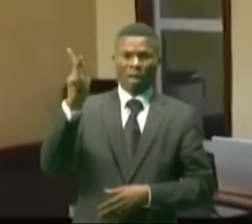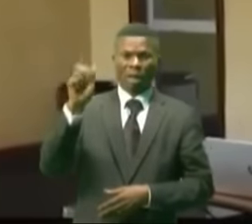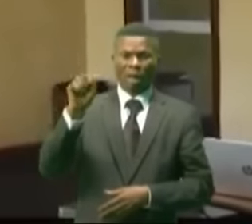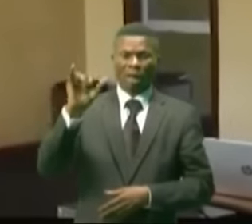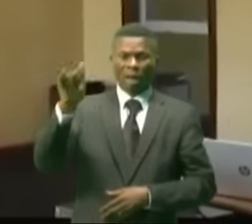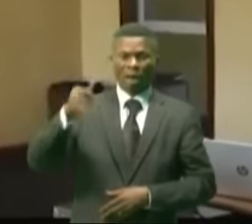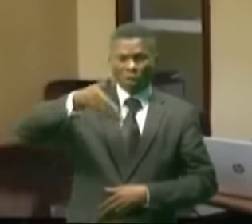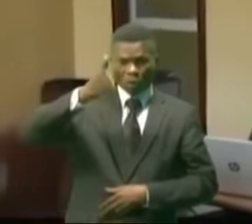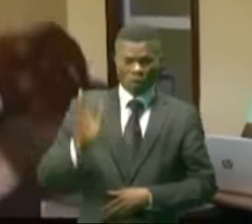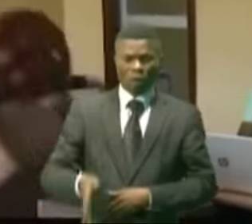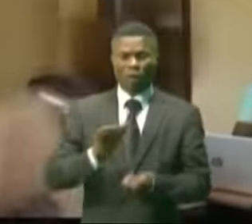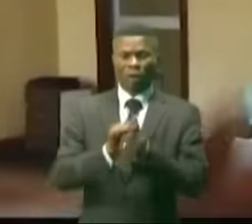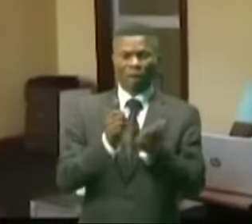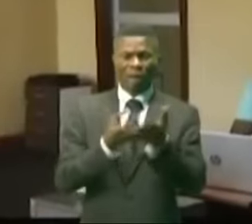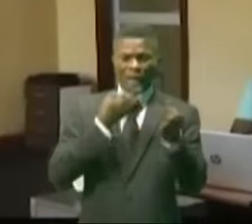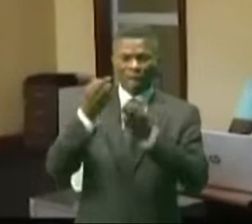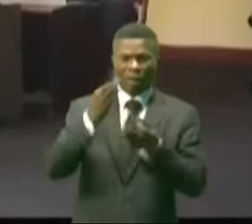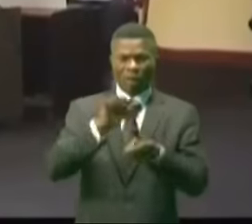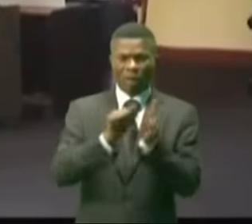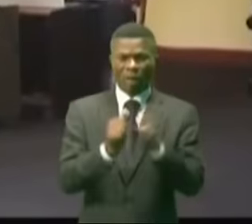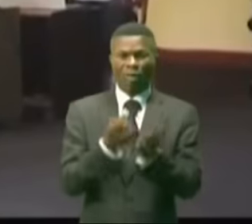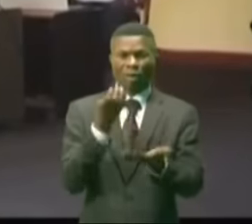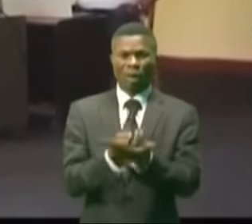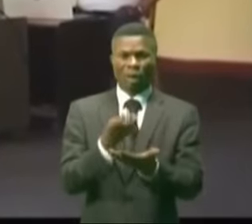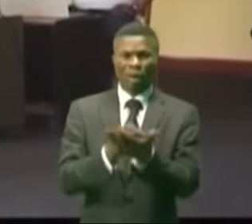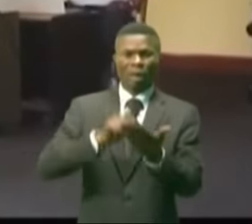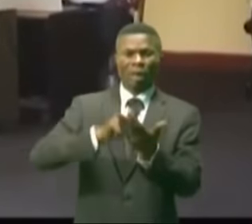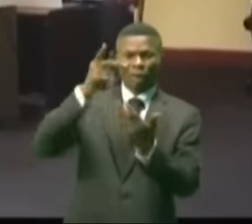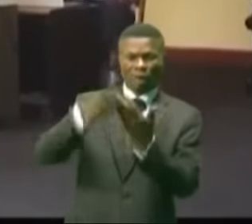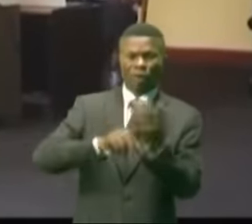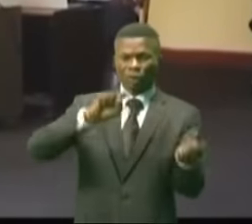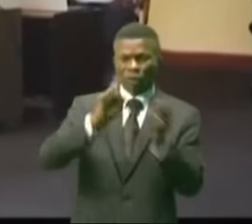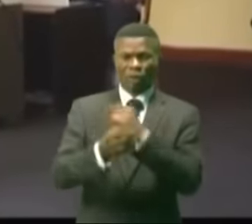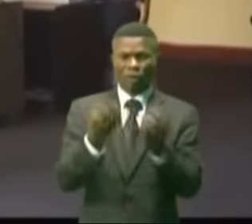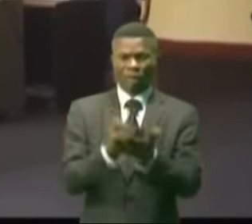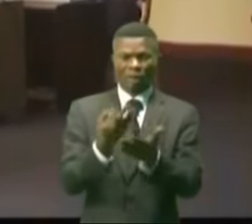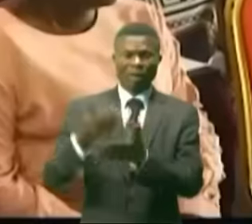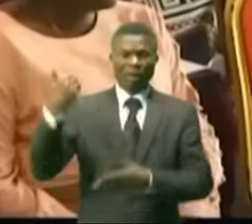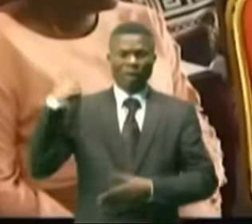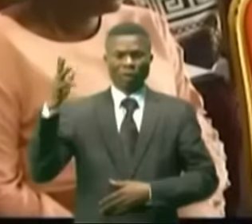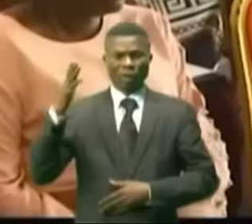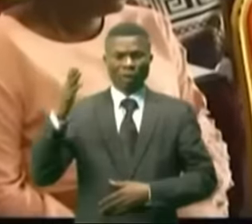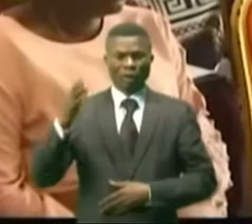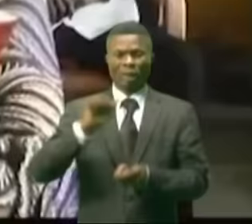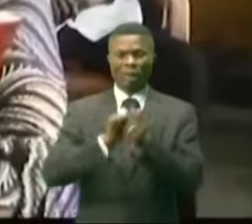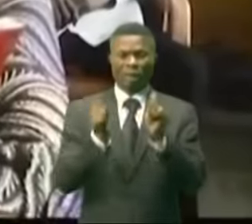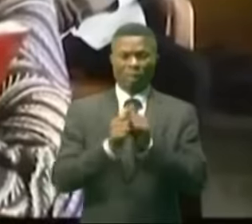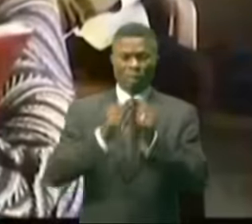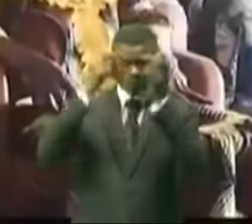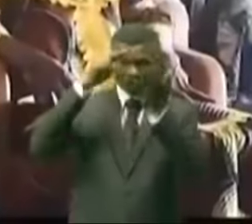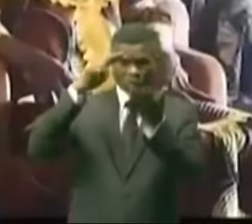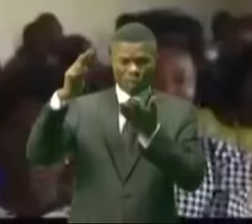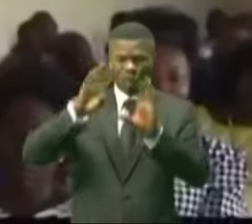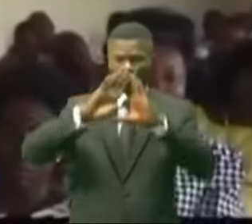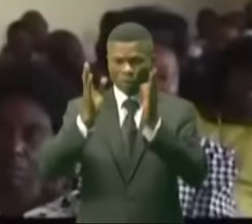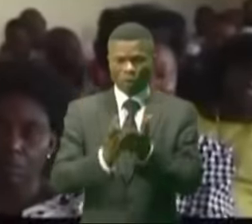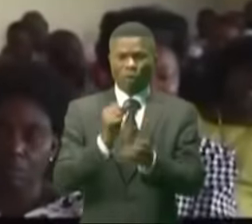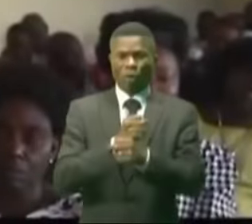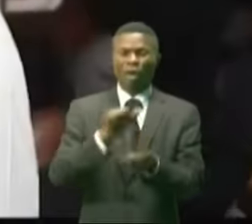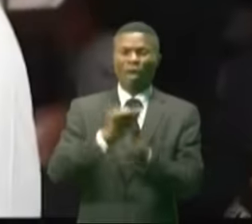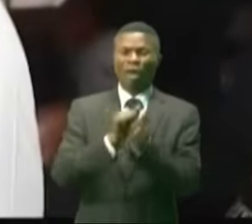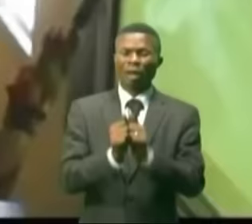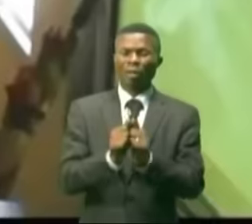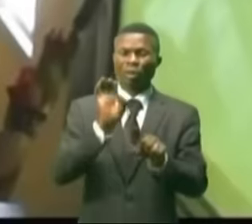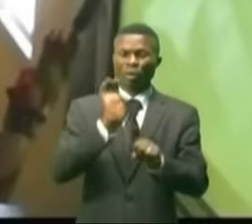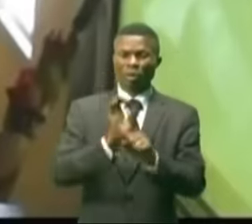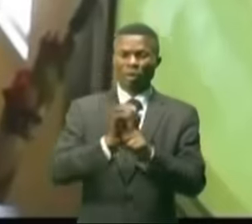en la matière, a développé l'approche budget-programme et les réformes des finances publiques dans un climat académique. Le tout a suscité quelques préoccupations dans les